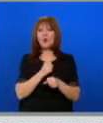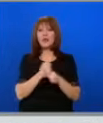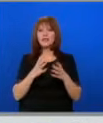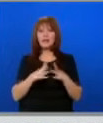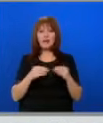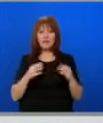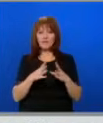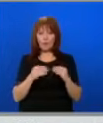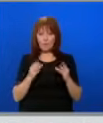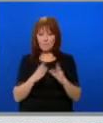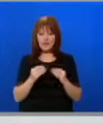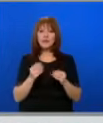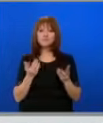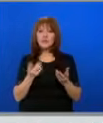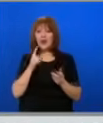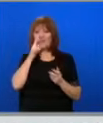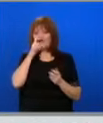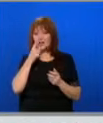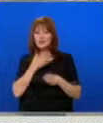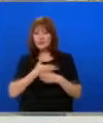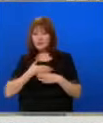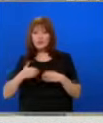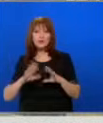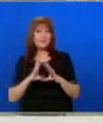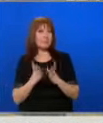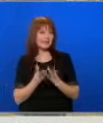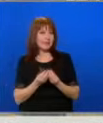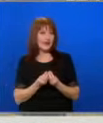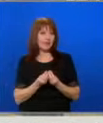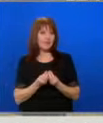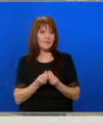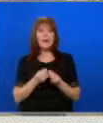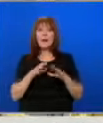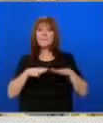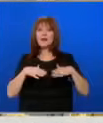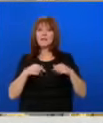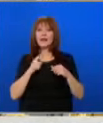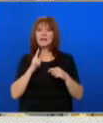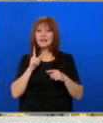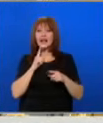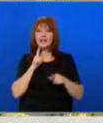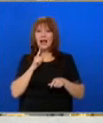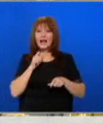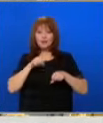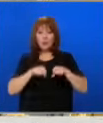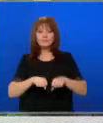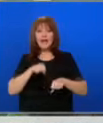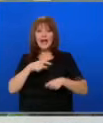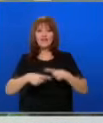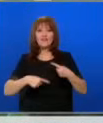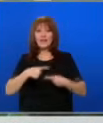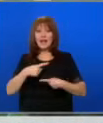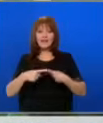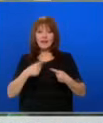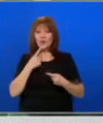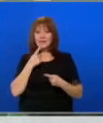било изкушение. И смятам, че е много важно да продължим заедно. Според Габриел, парламентът трябва да е двигател за отмяна на таксата върху преноса на